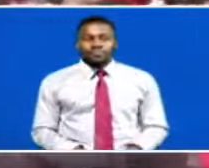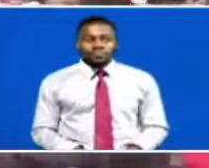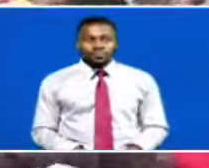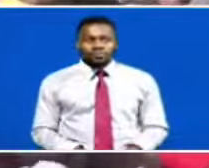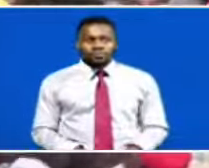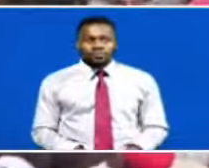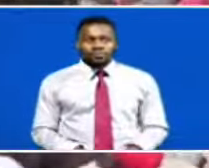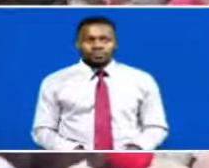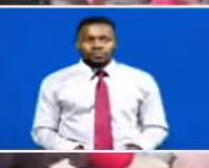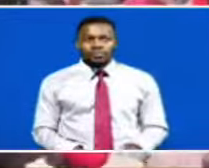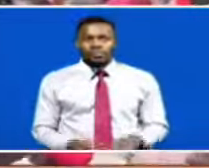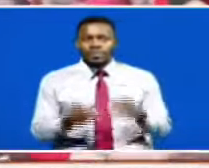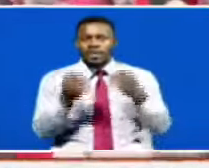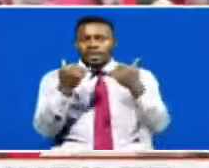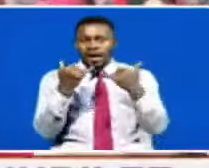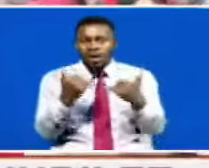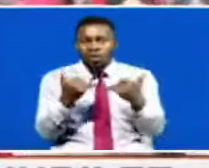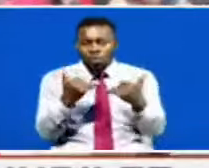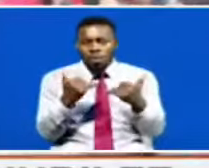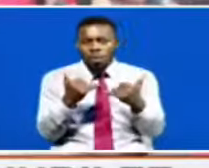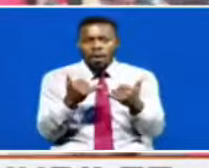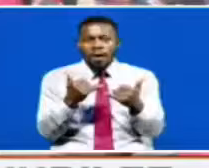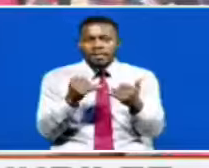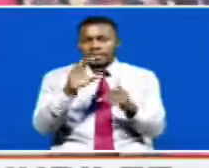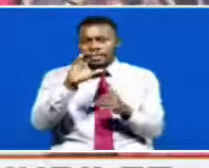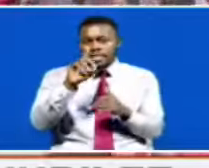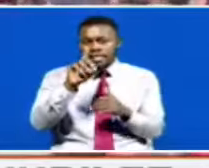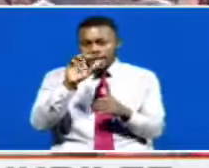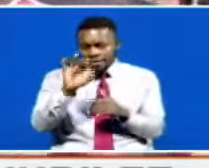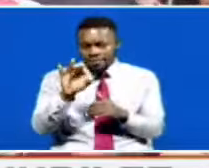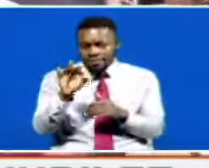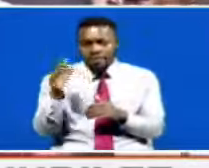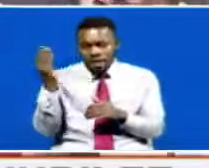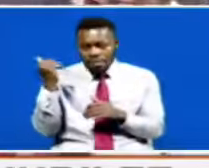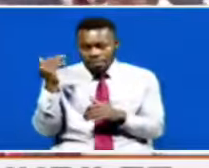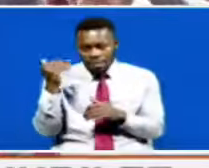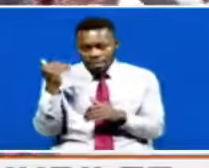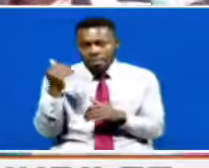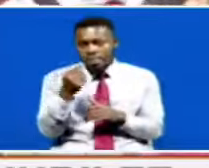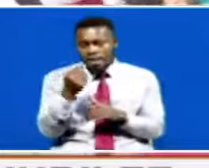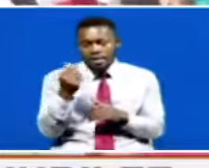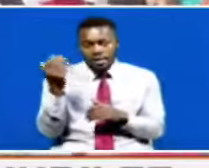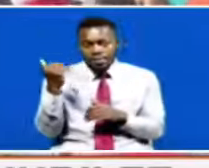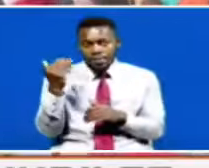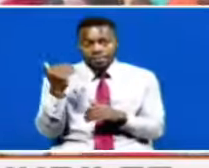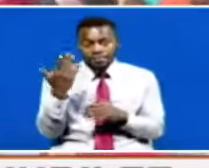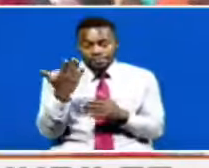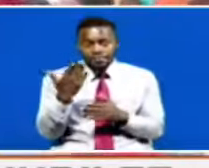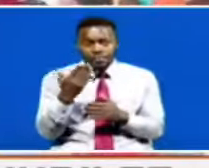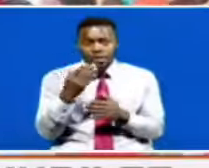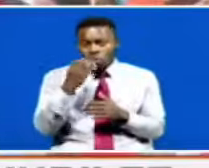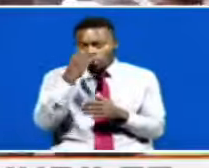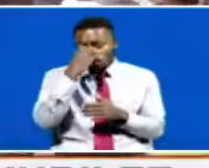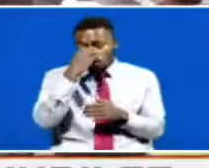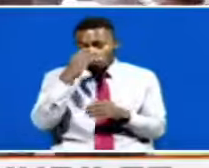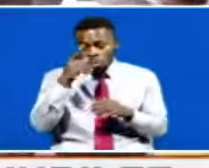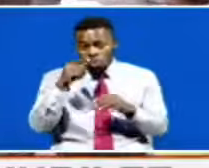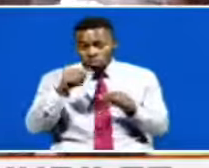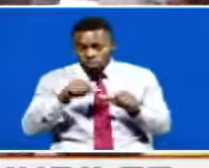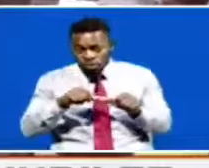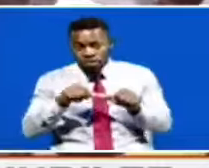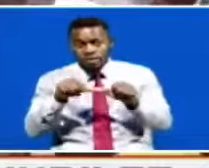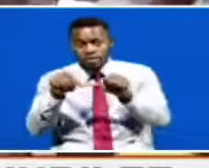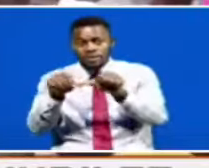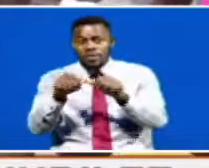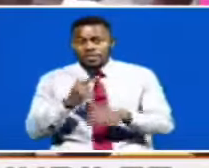Tumebadilisha sheria sasa pesa ya CDF. Huku Rais William Ruto akifanya ziara za maendeleo kwenye maeneo ya bonde la